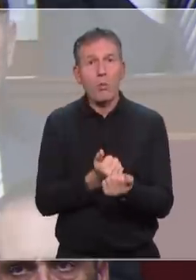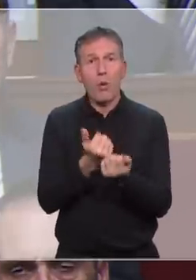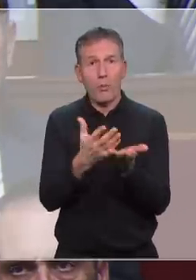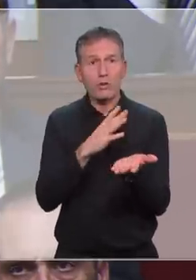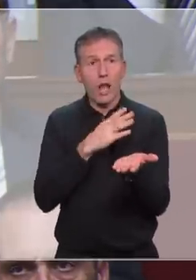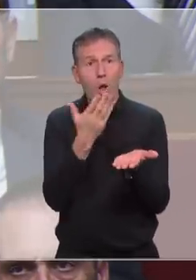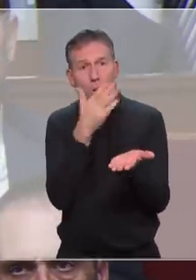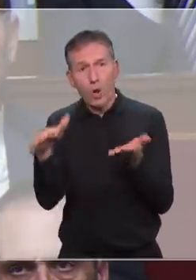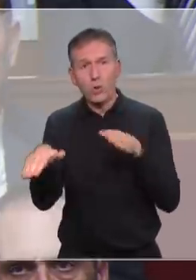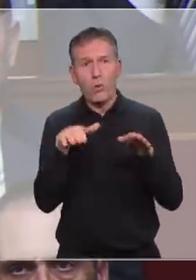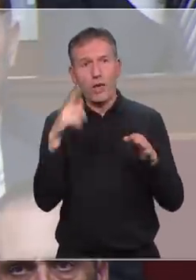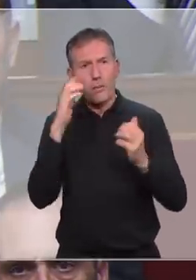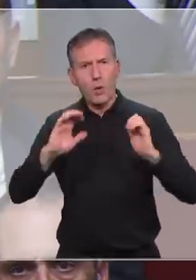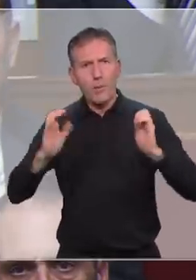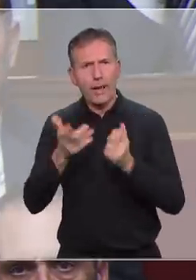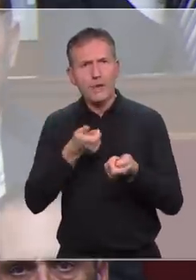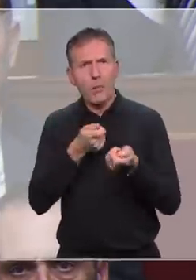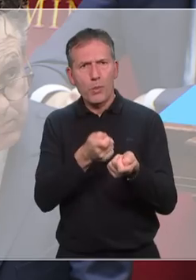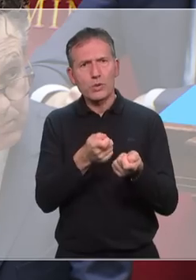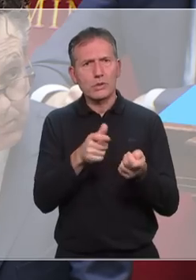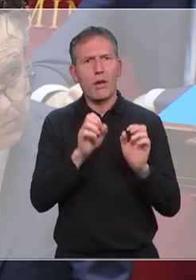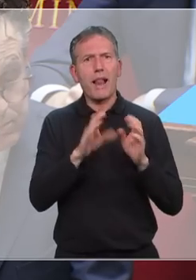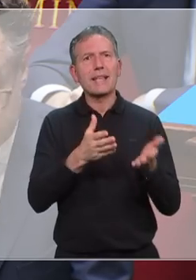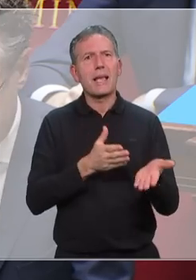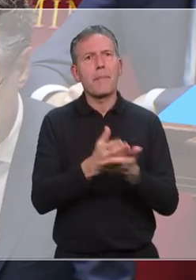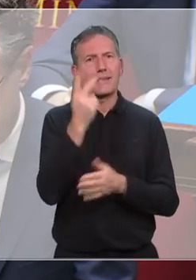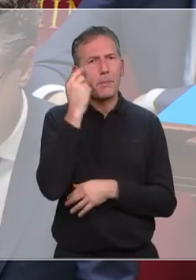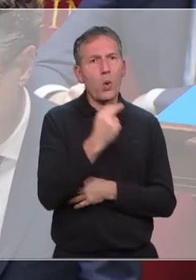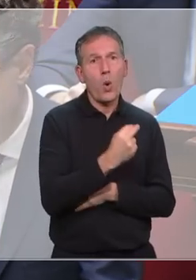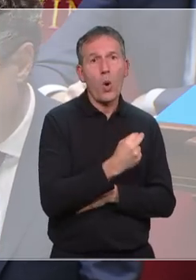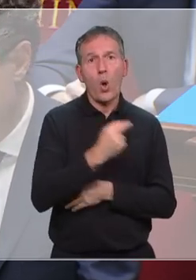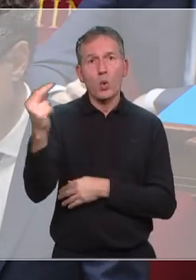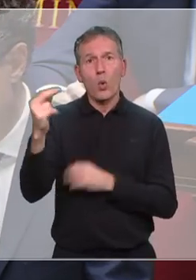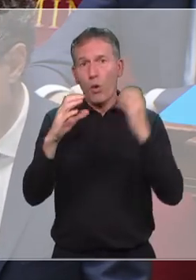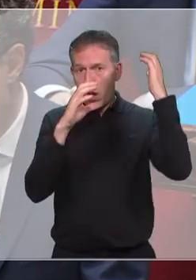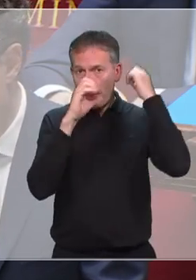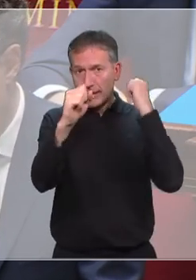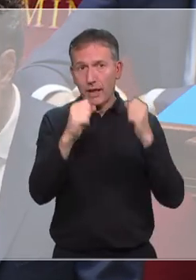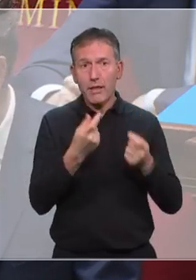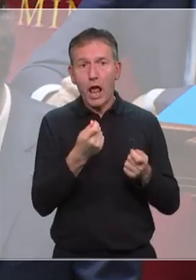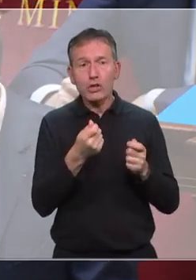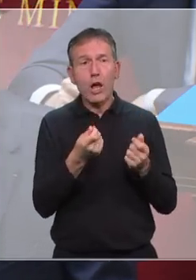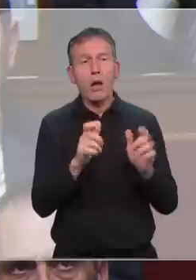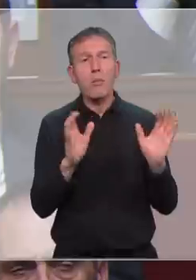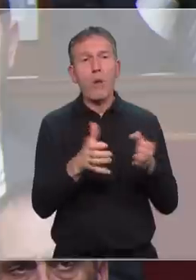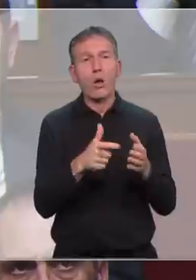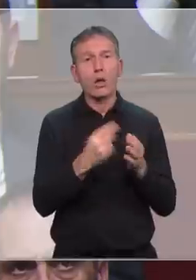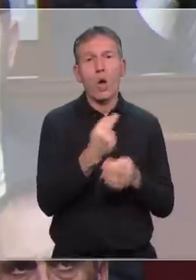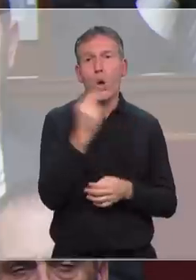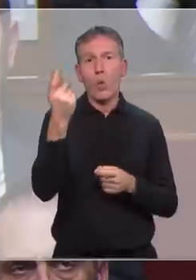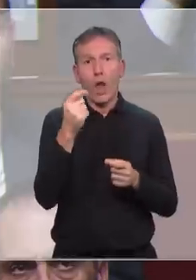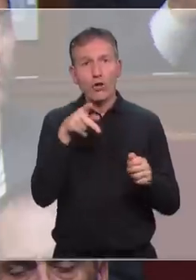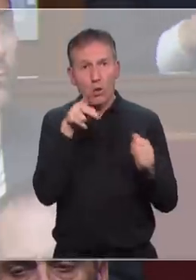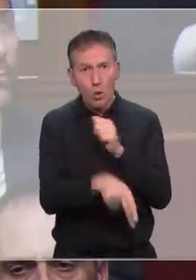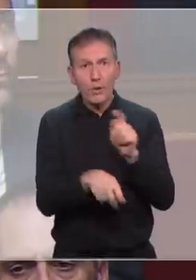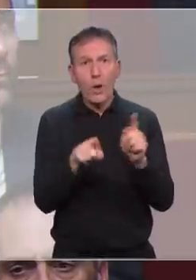des moyens de pression afin d'obtenir les fameux laissez-passer consulaires pour les renvoyer. Le blocage des transferts d'argent vers les pays d'origine, l'arrêt des